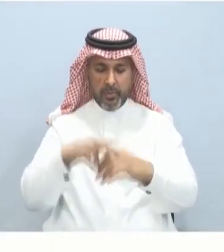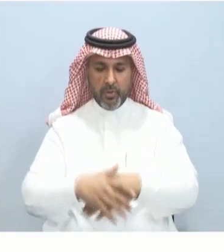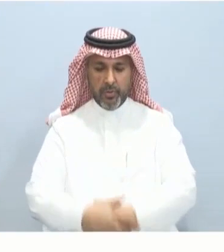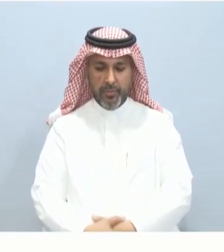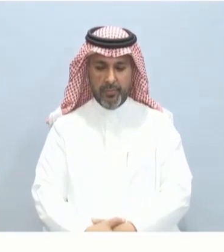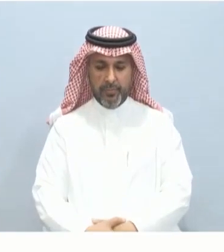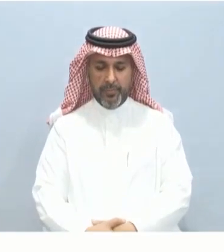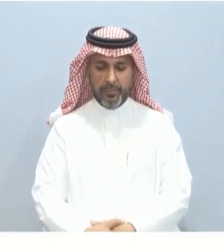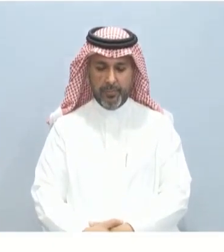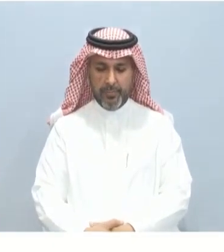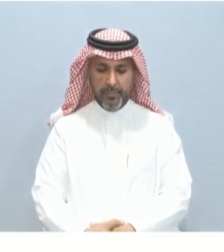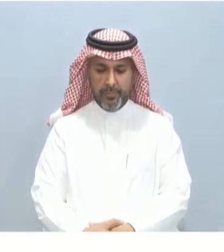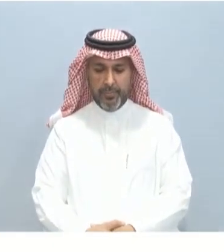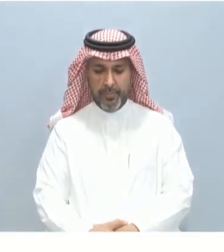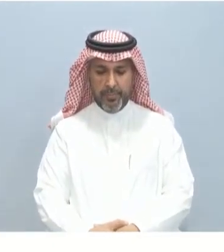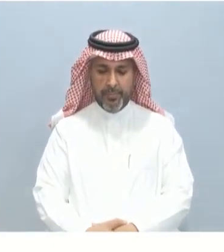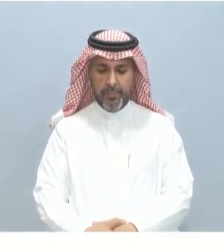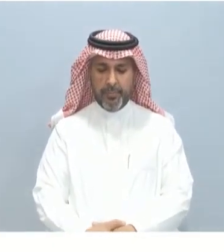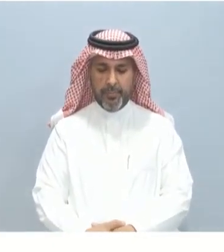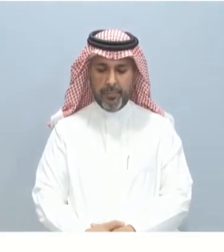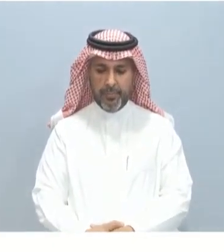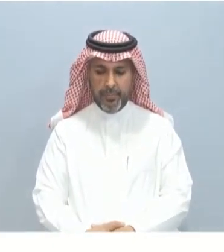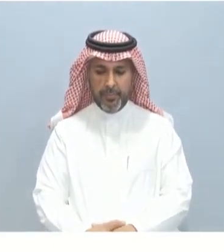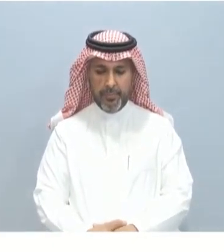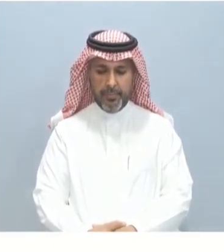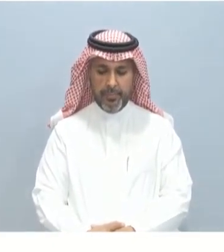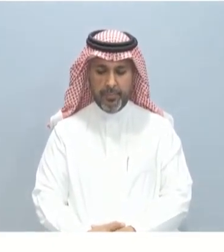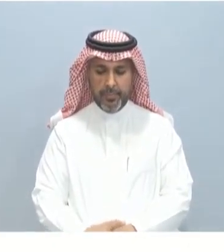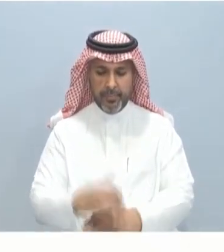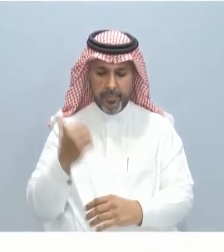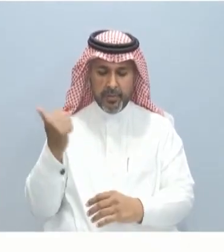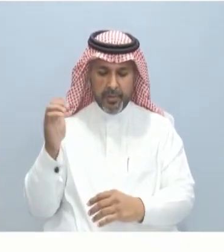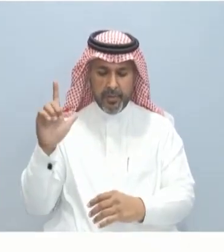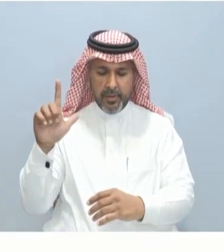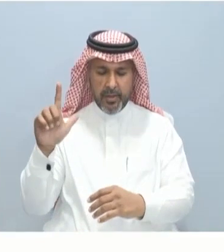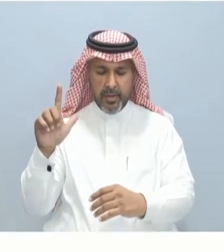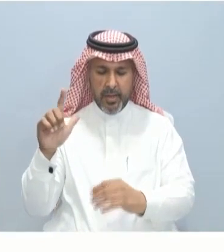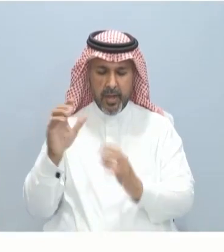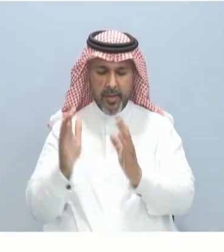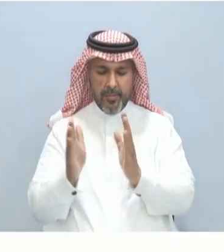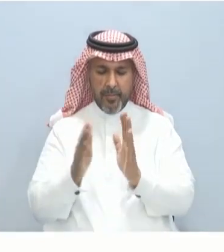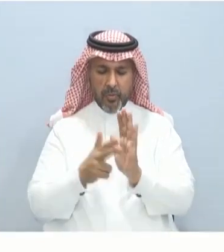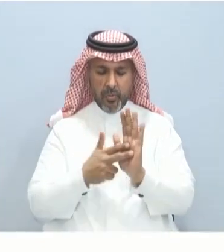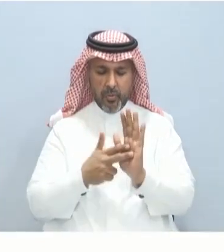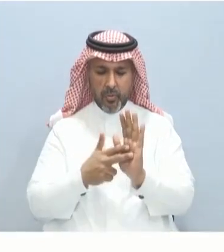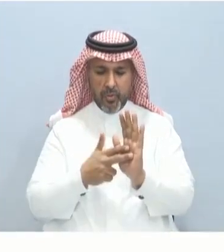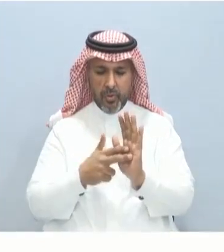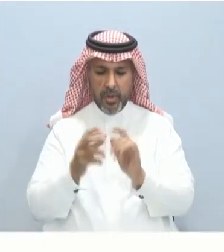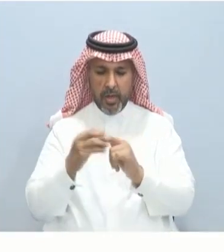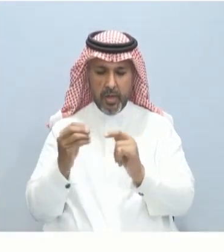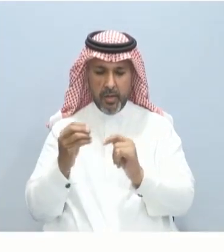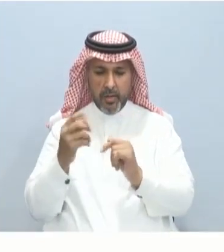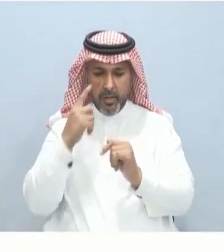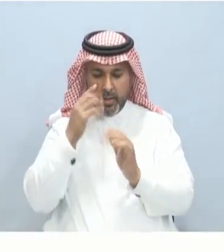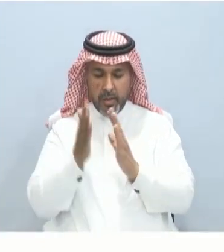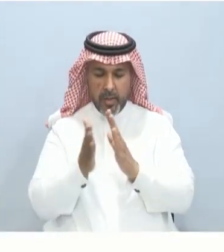او العامل الثاني يساوي صفر هي معادله نستطيع حلها 6 لام ناقص 11 تساوي